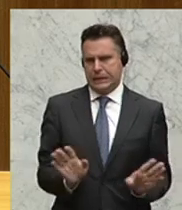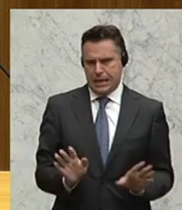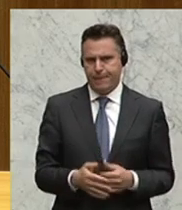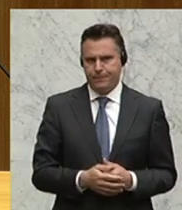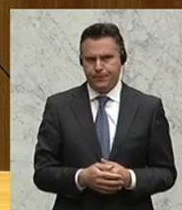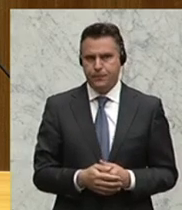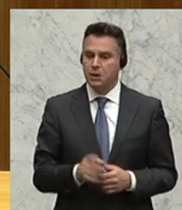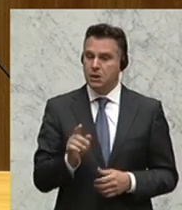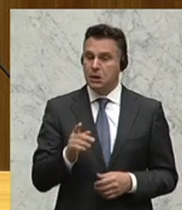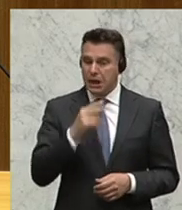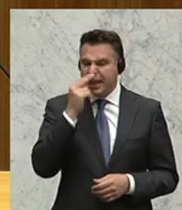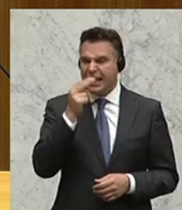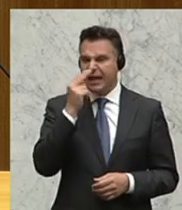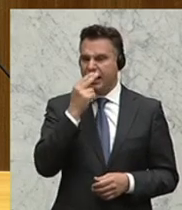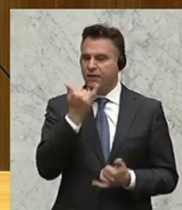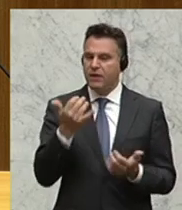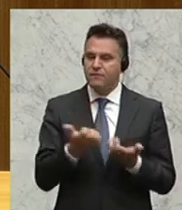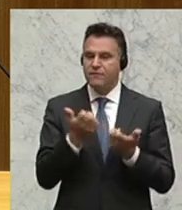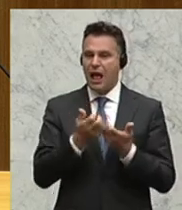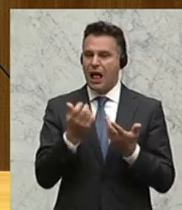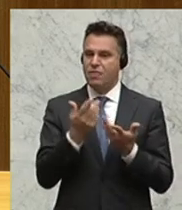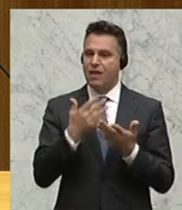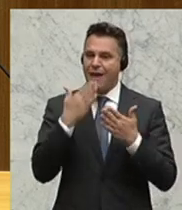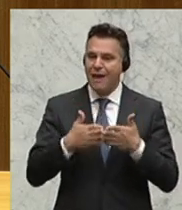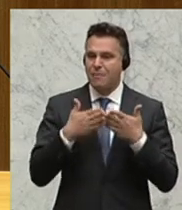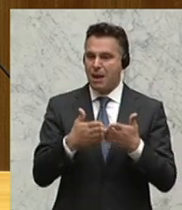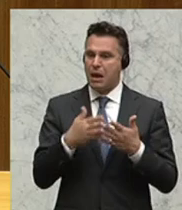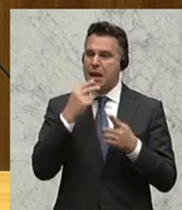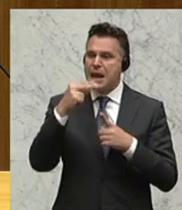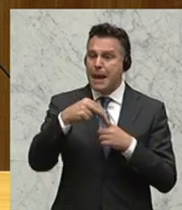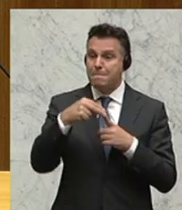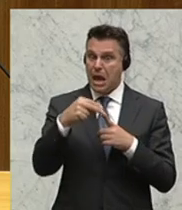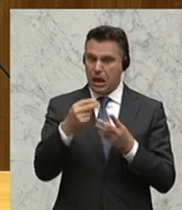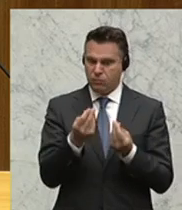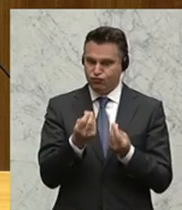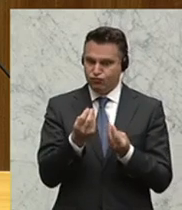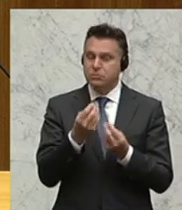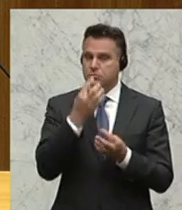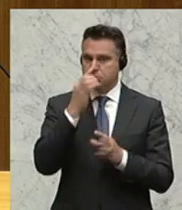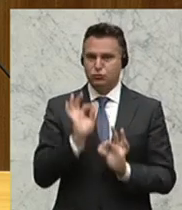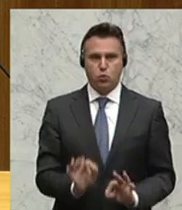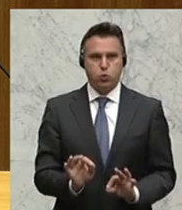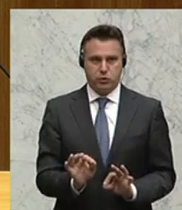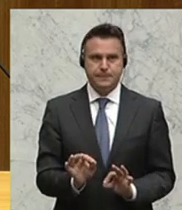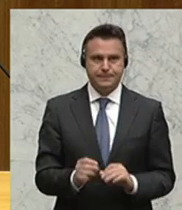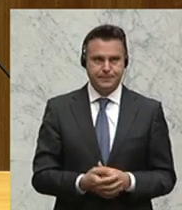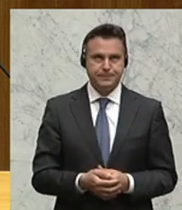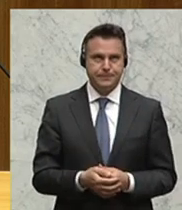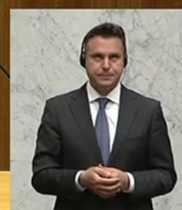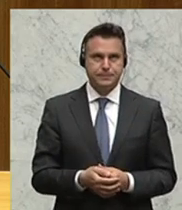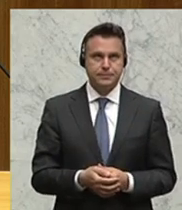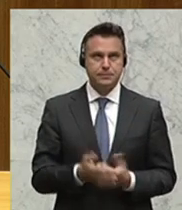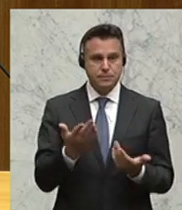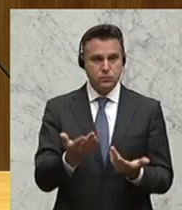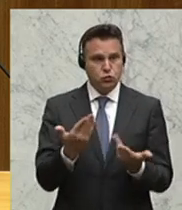Ein besonderer Geruch nach Walderdbeeren und Himbeeren und verleiht ihm schon eine einzigartige Sache. Und daher ist es wichtig, dass man